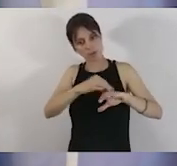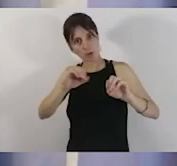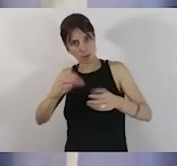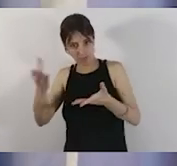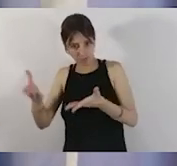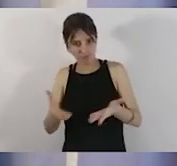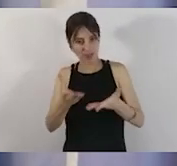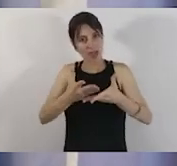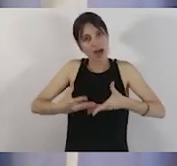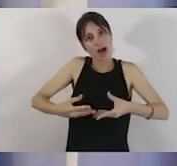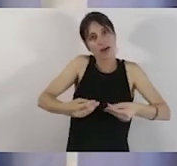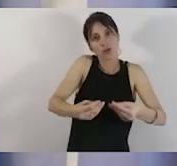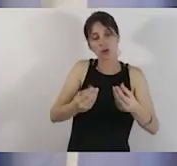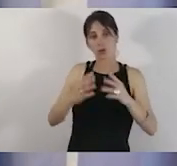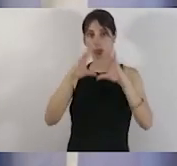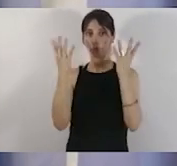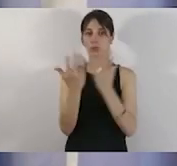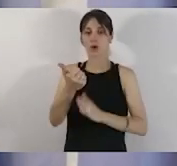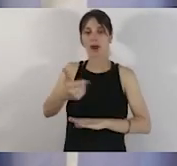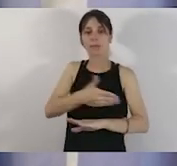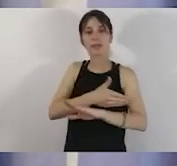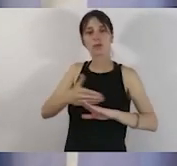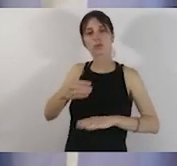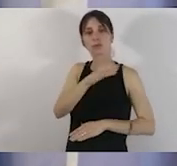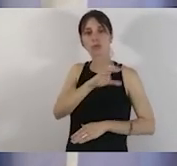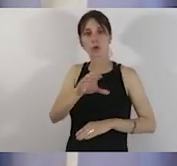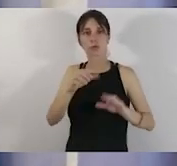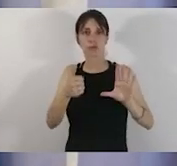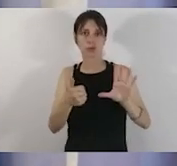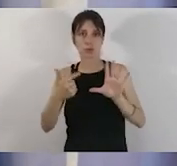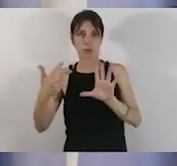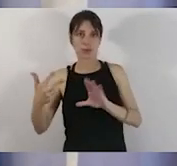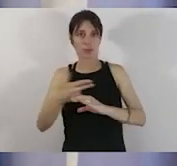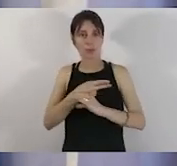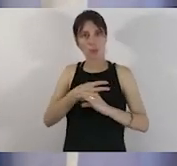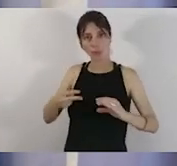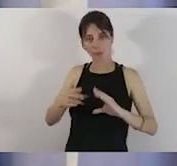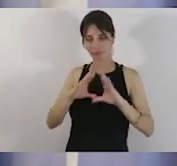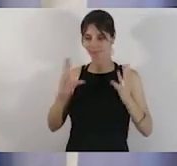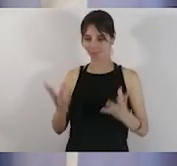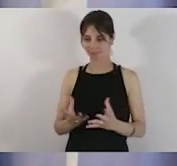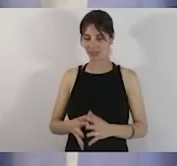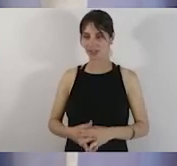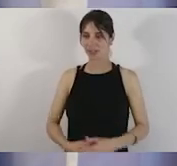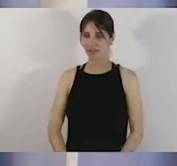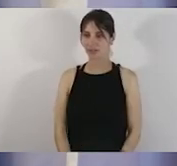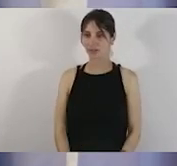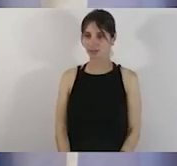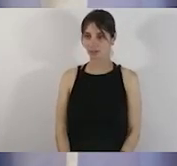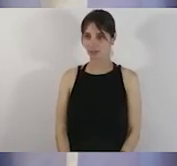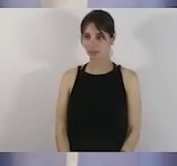de cette opération s'élève à 1 168 euros. Madame la maire,